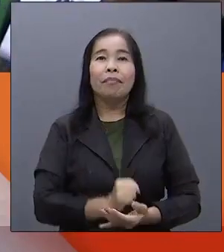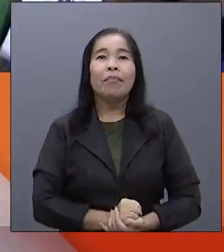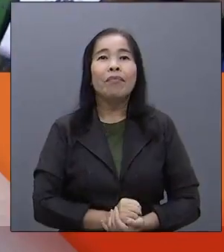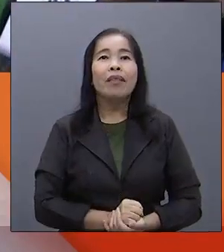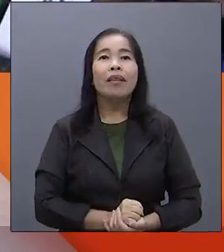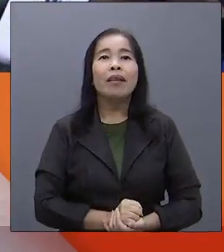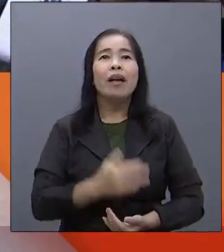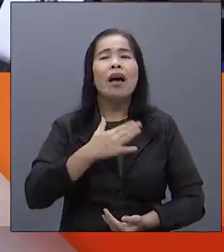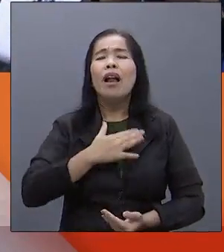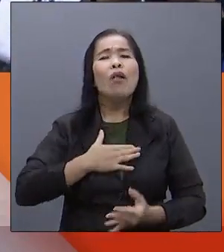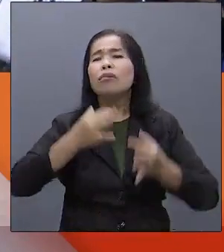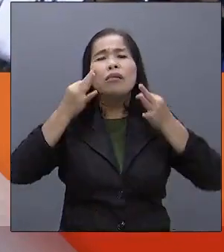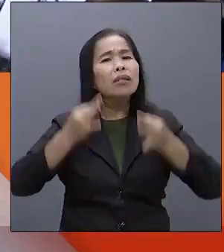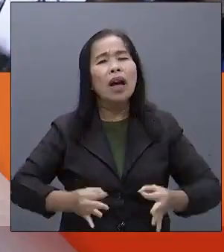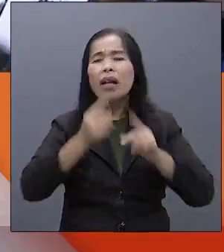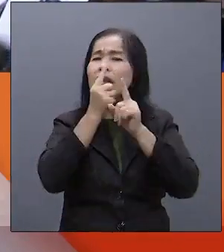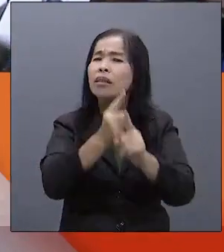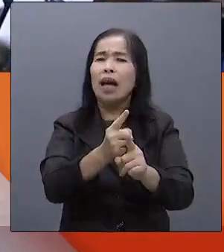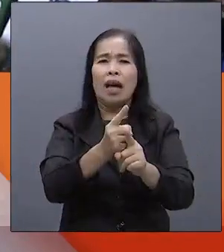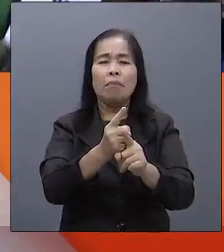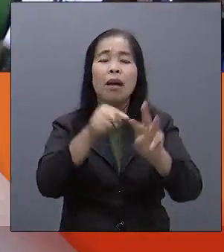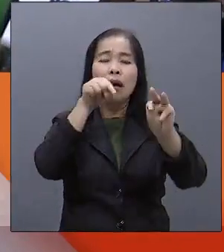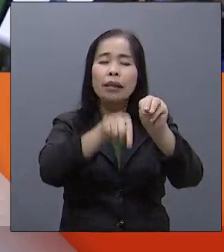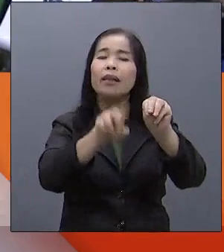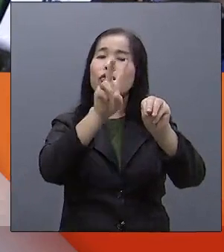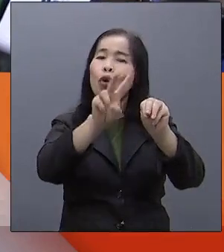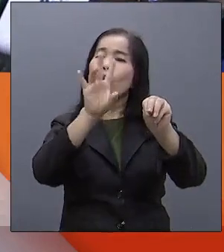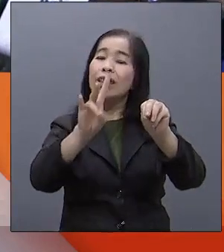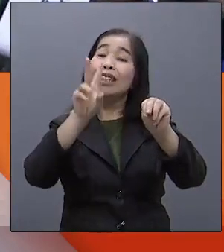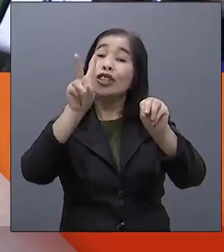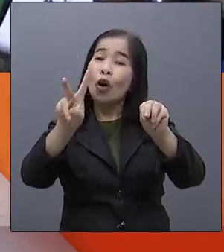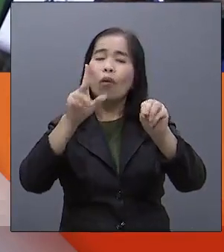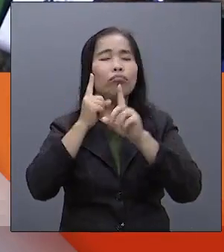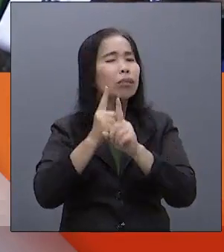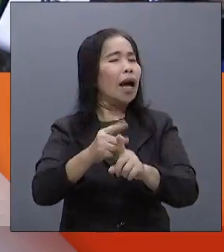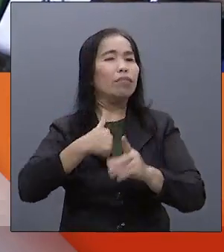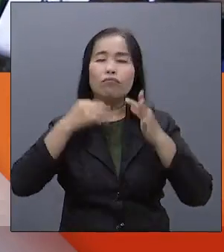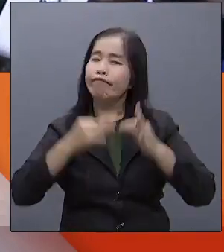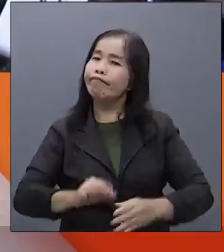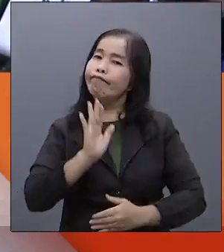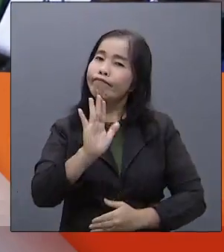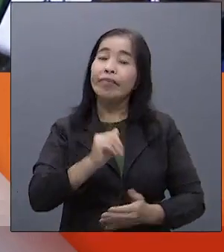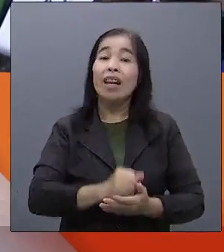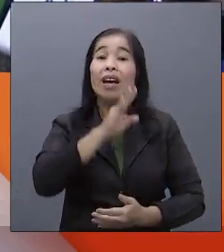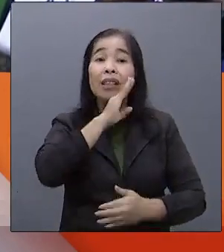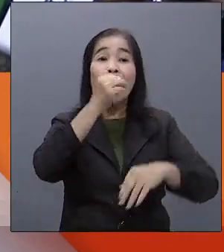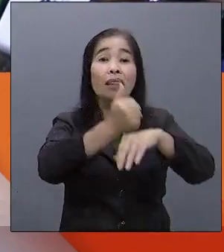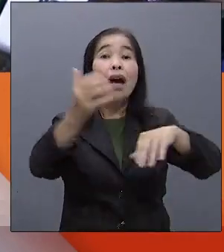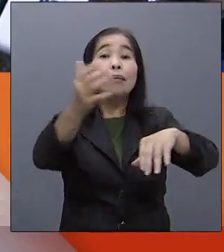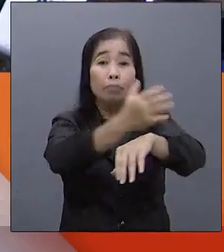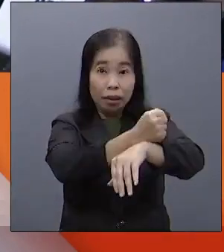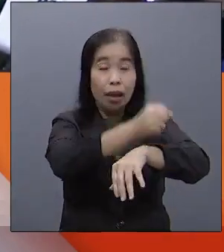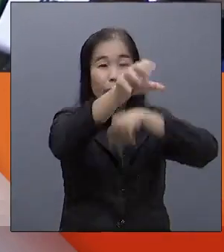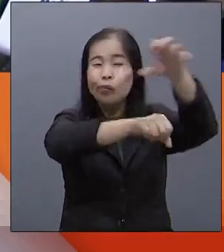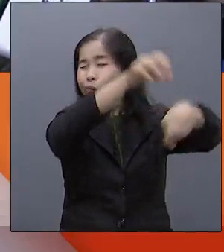ตัดสินใจตามมาตรา272นะฮะนะครับถ้าพรรคการเมืองไปรวบรวม